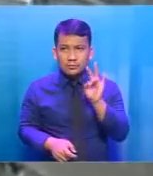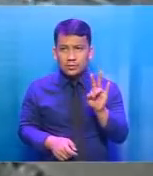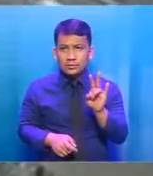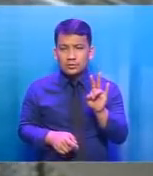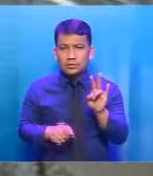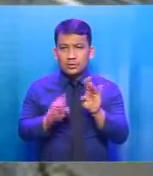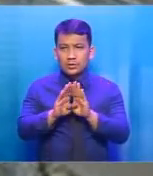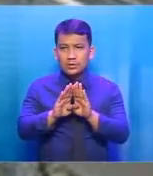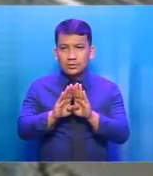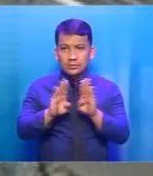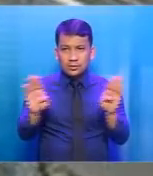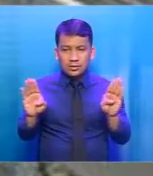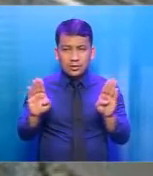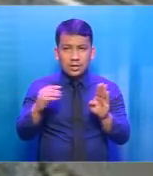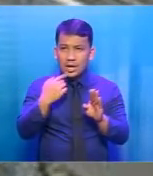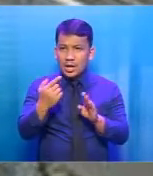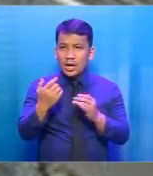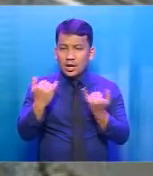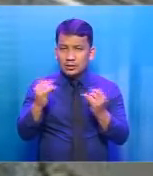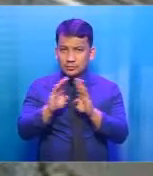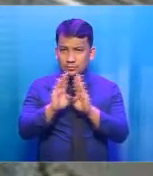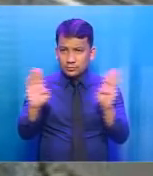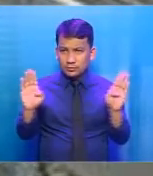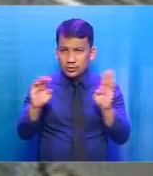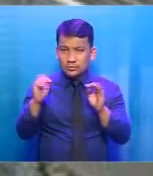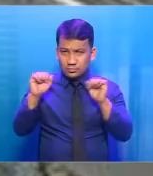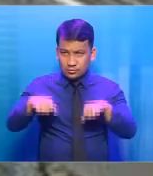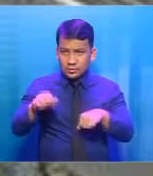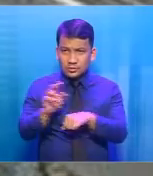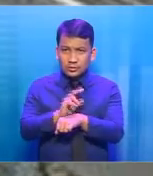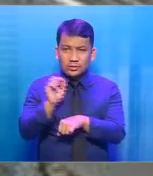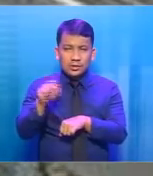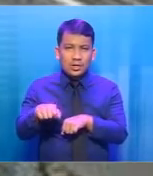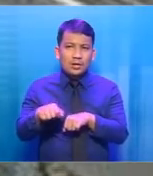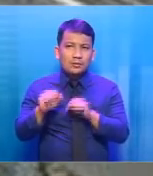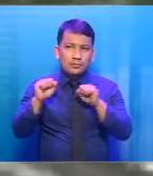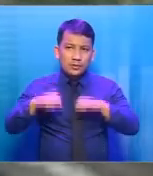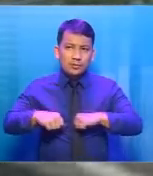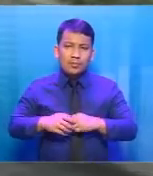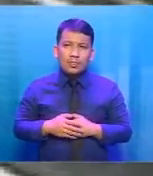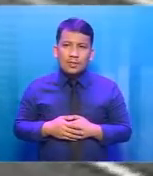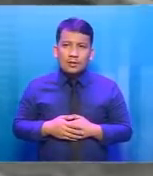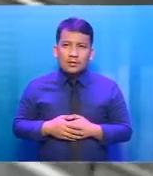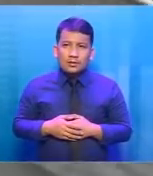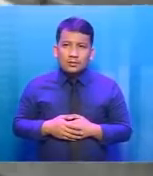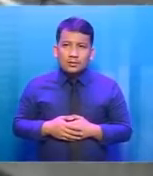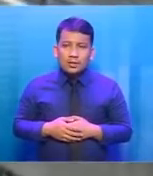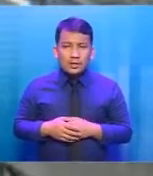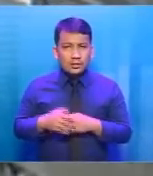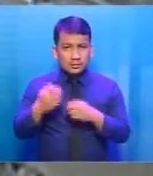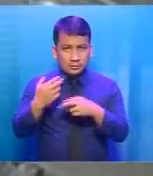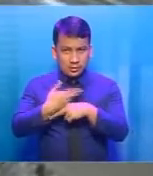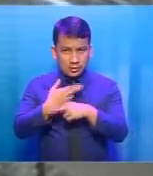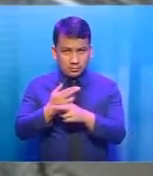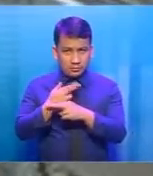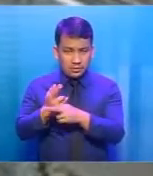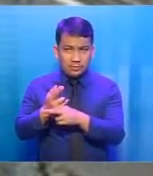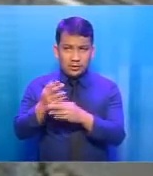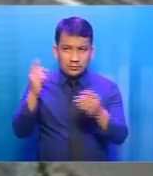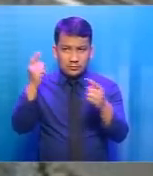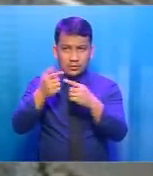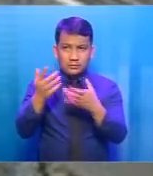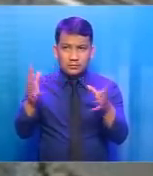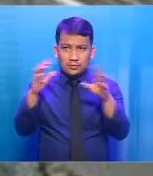7 sa 16 na rampa pa lang ng Skyway Stage 3 ang pwedeng magamit ng mga motorista. Under construction pa ang iba at target